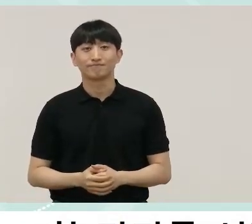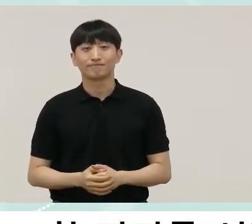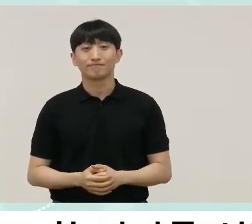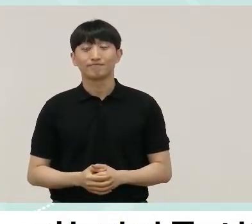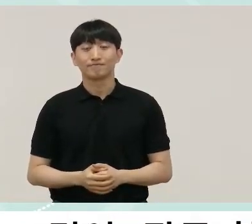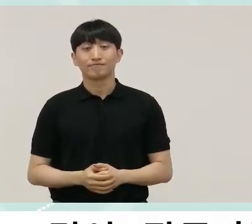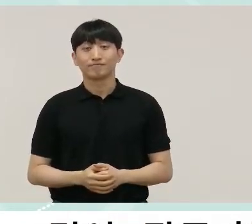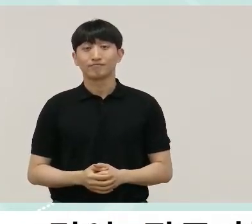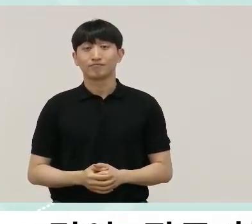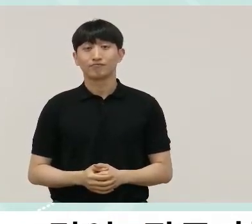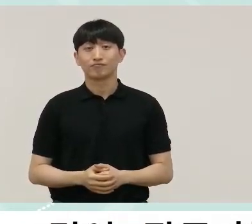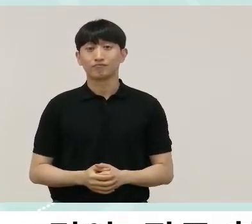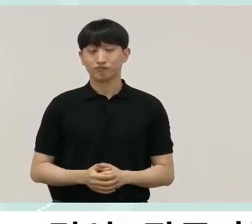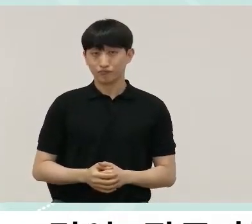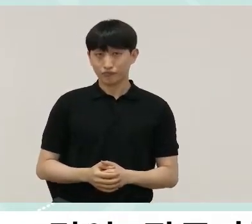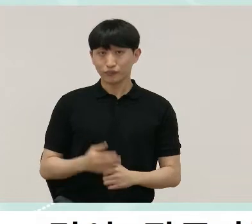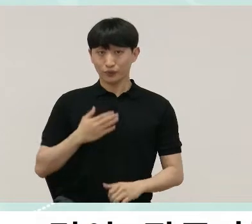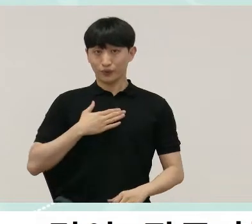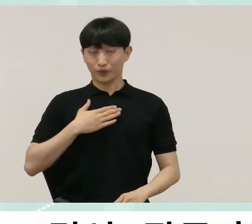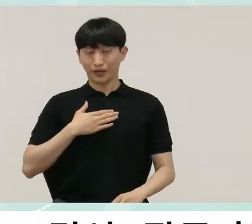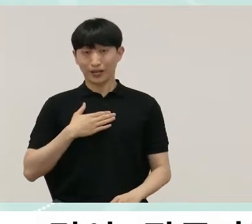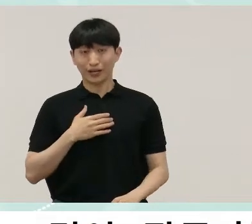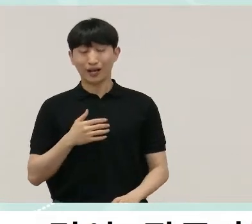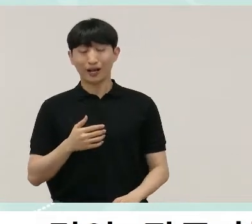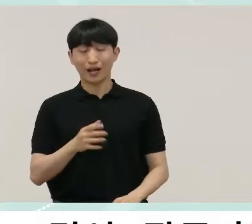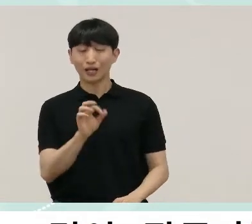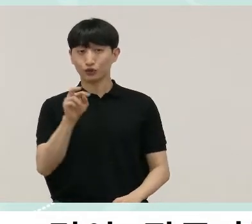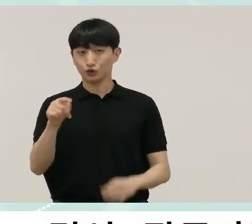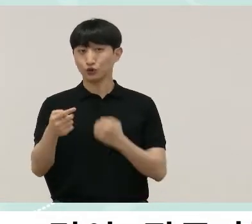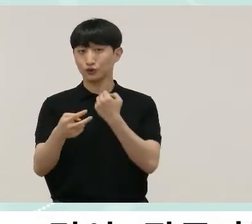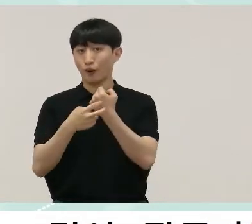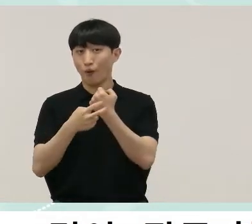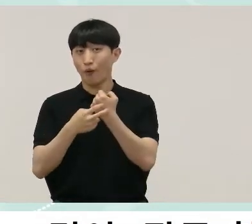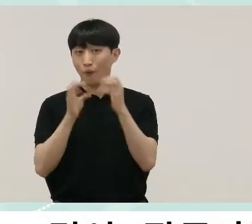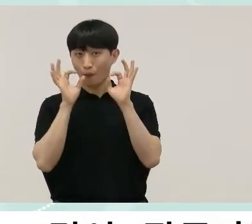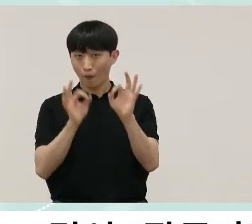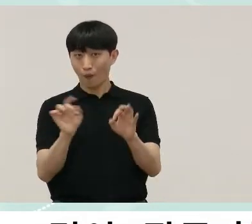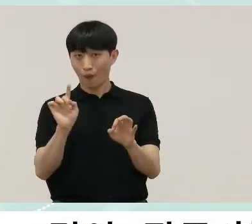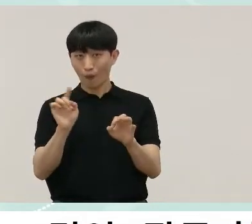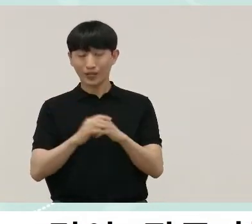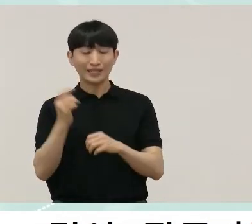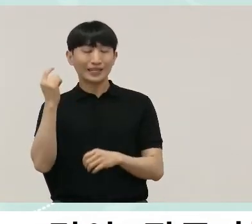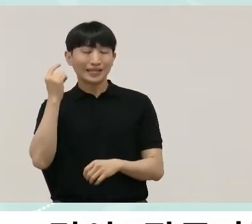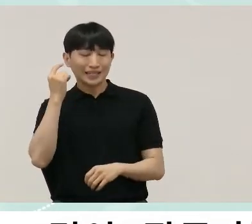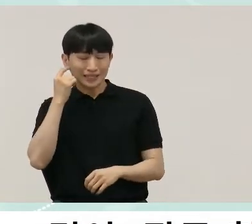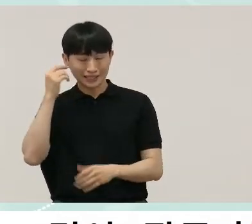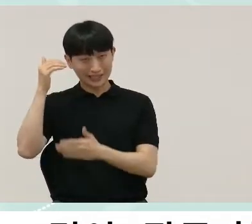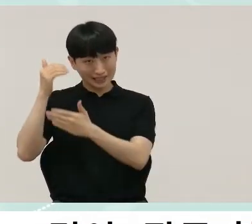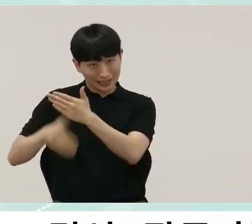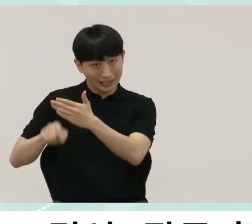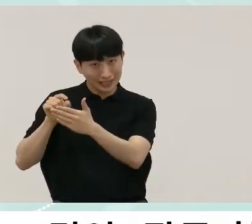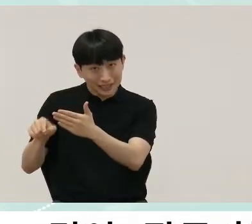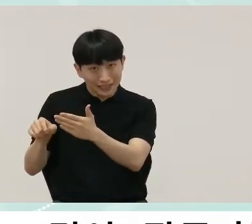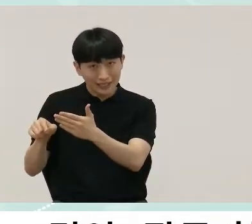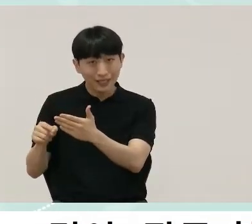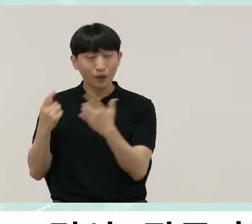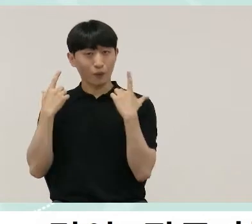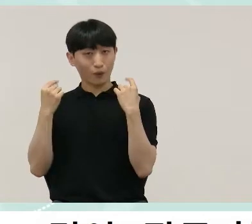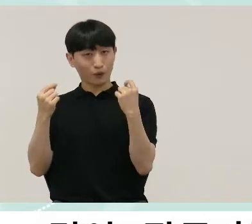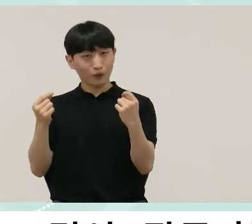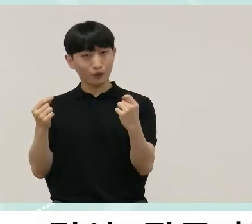이것은 저희가 아주난청센터에서 그동안의 잔존 청력 보존 성공률을 본 건데 2014년 이전에는